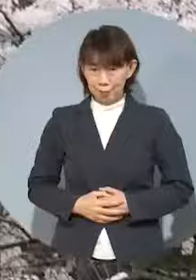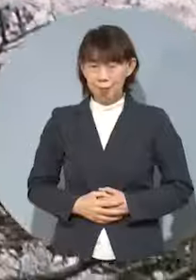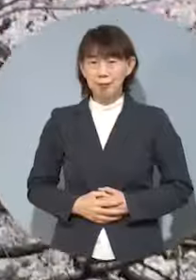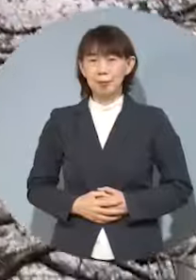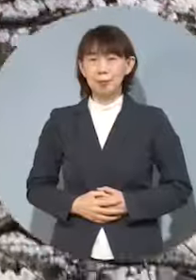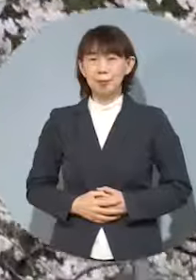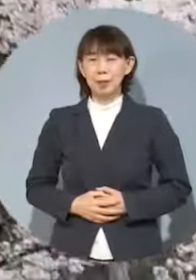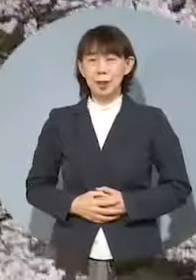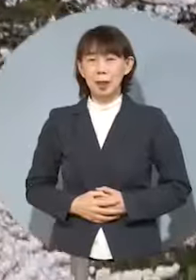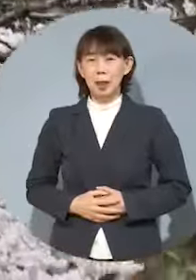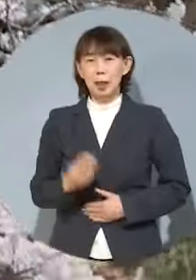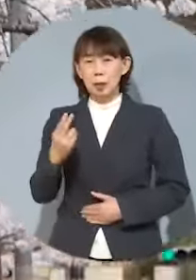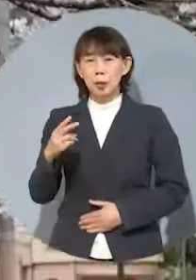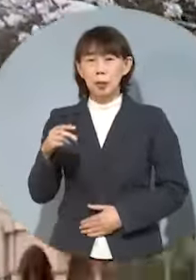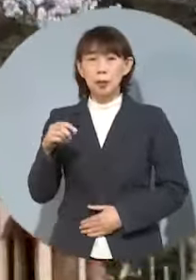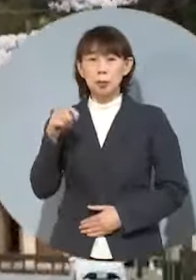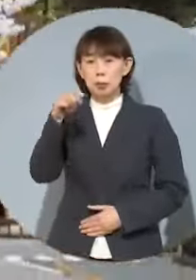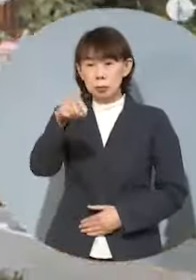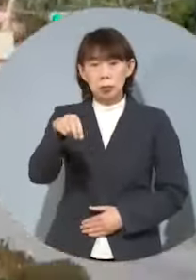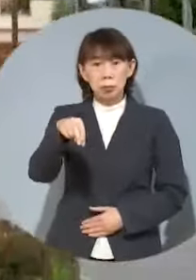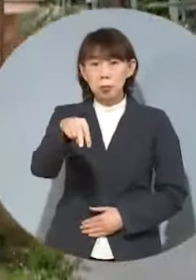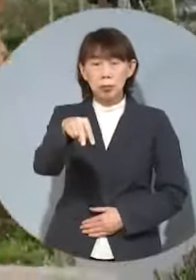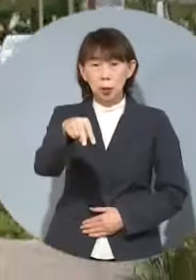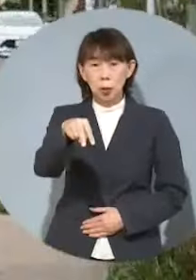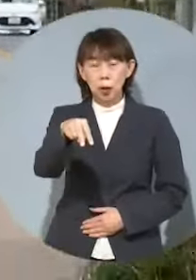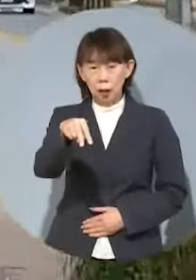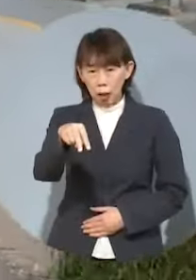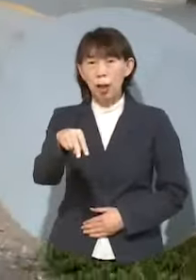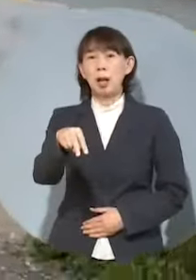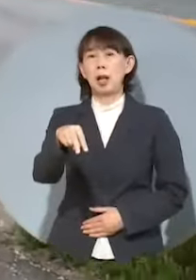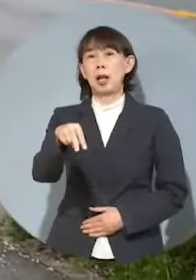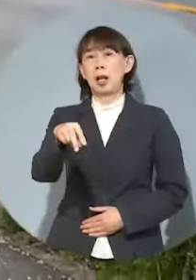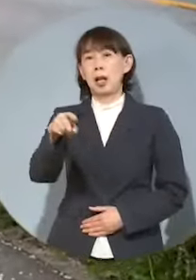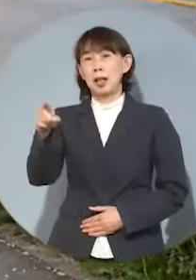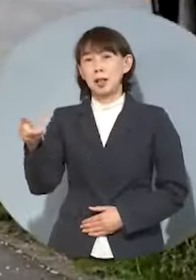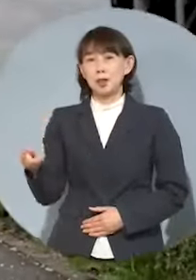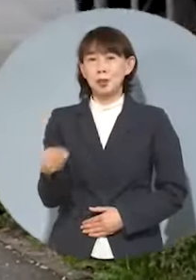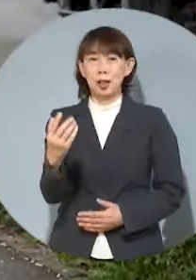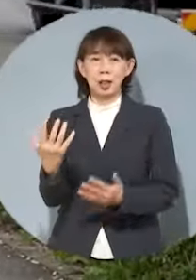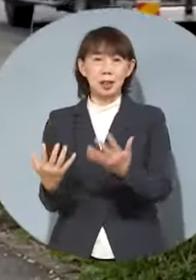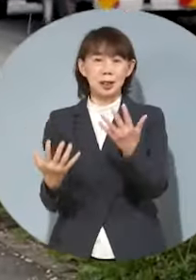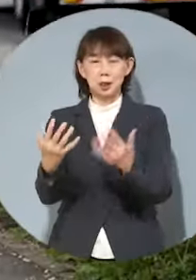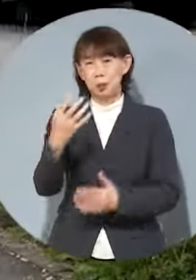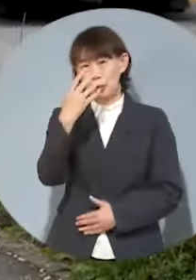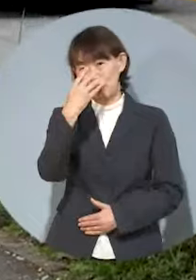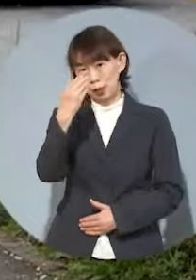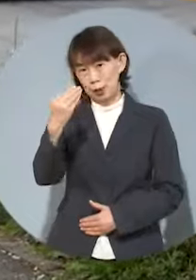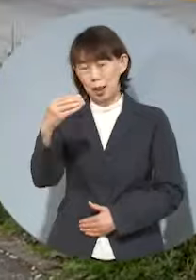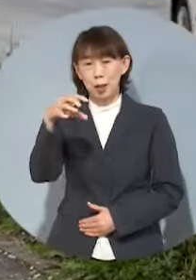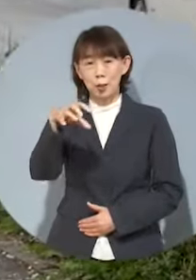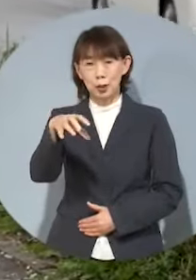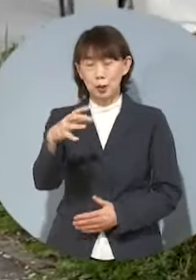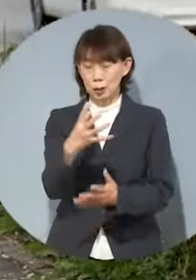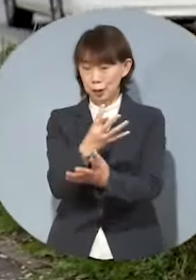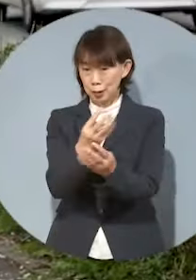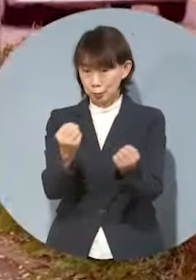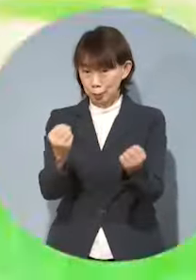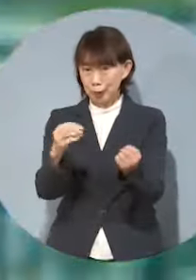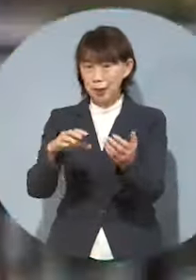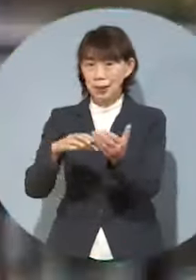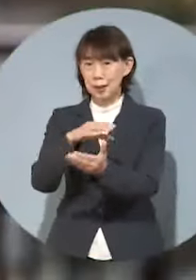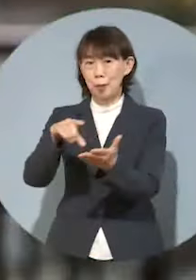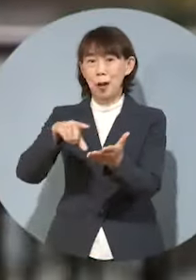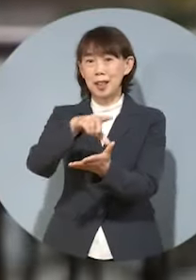都心から少し足を伸ばせば、そこは豊かな自然と魅力的なスポットがあふれる多摩エ